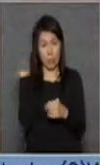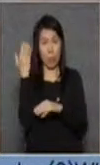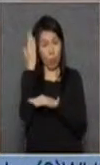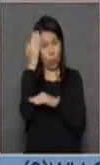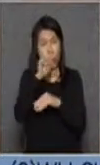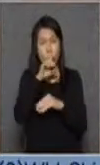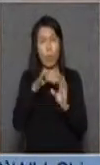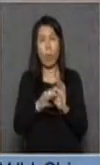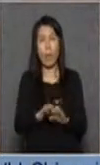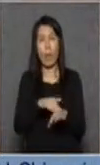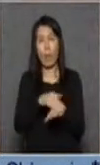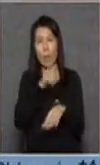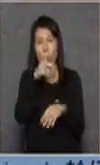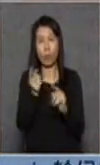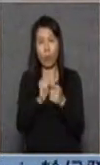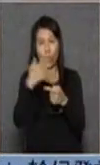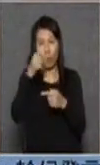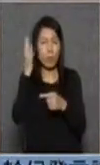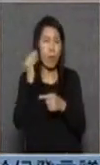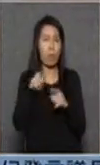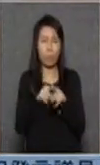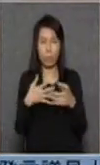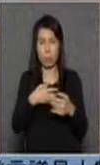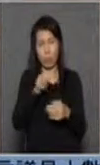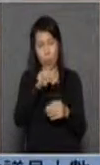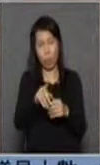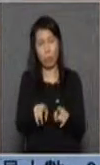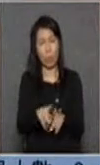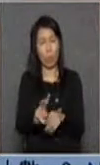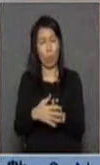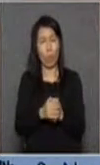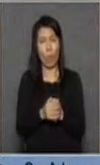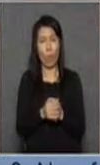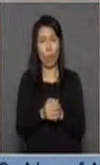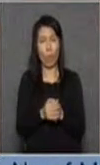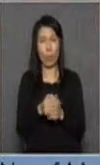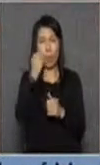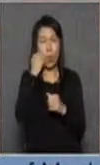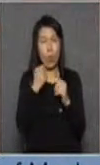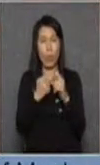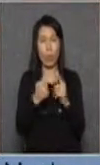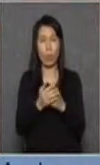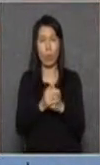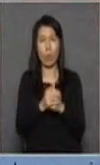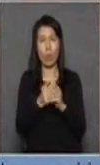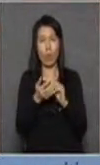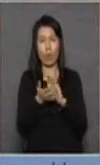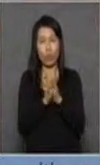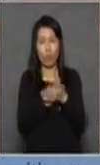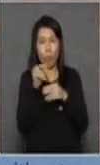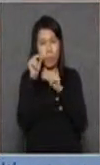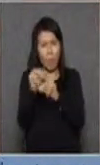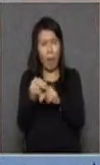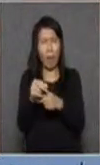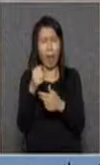剛才啊，代主席聽到我哋啲同事講嘅，譬如老人家去預約有困